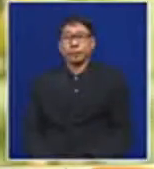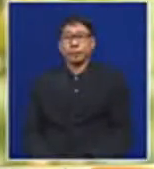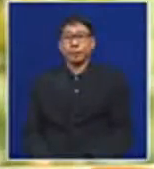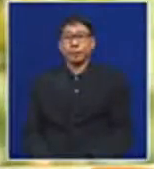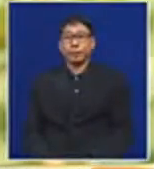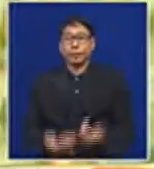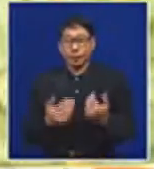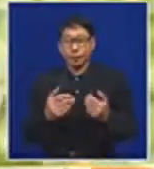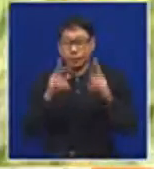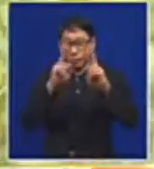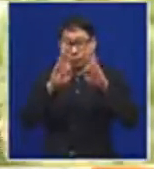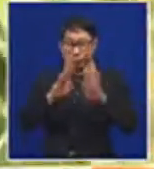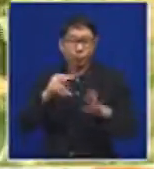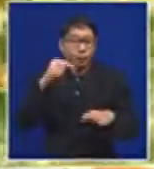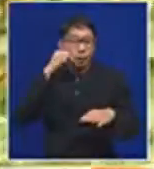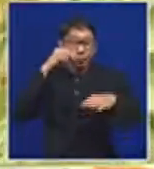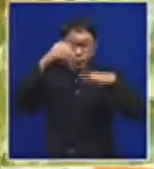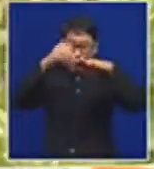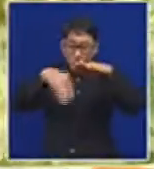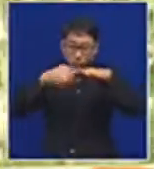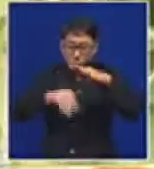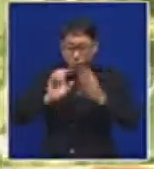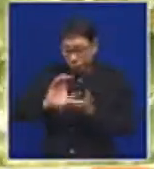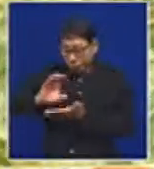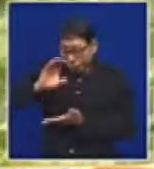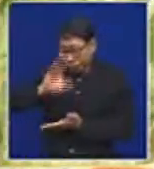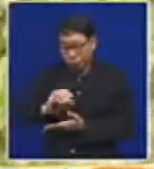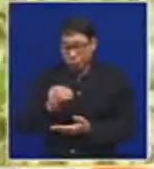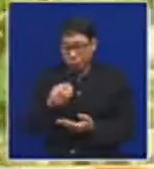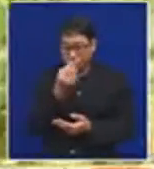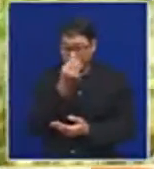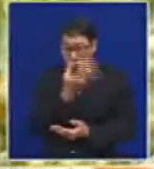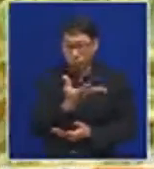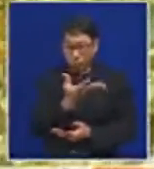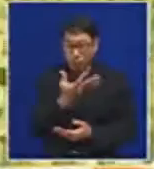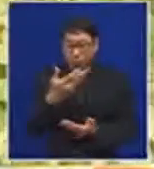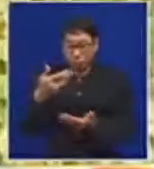ถึงแม้ว่าระบบน้ำหยดจะมีต้นทุนสูงนะคะแต่ว่าเมื่อเทียบกับผ